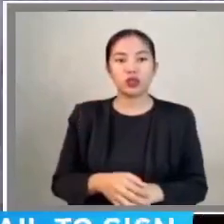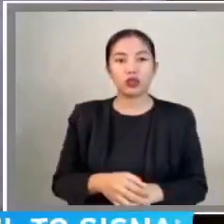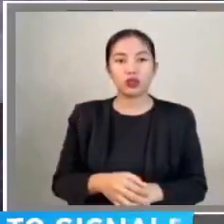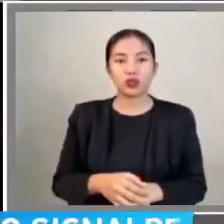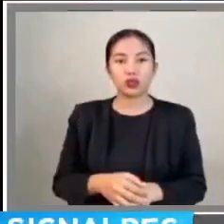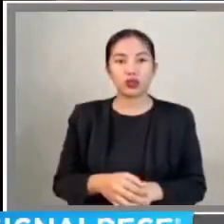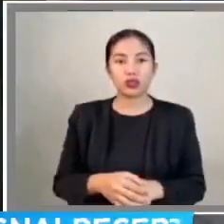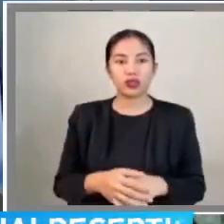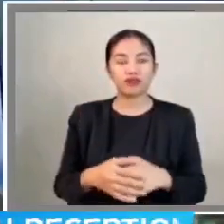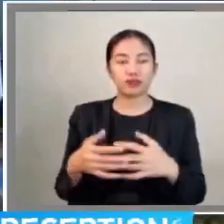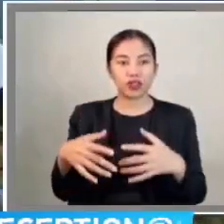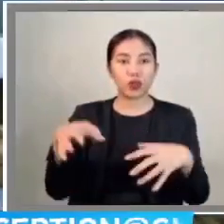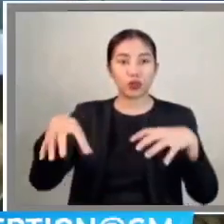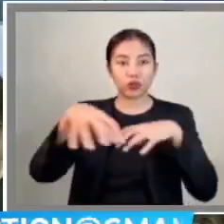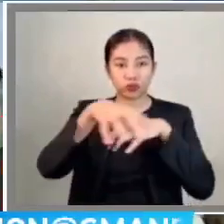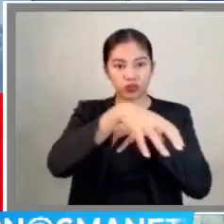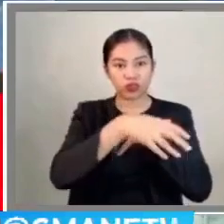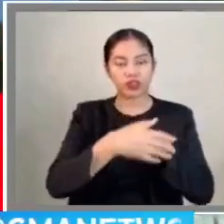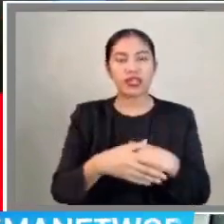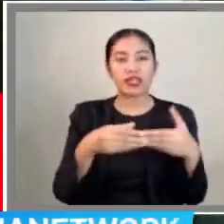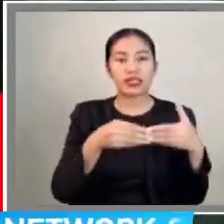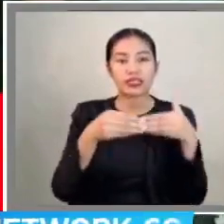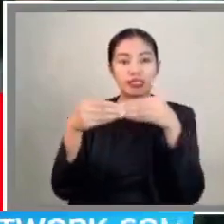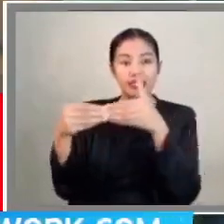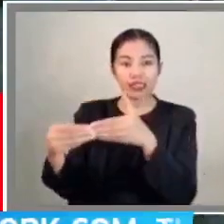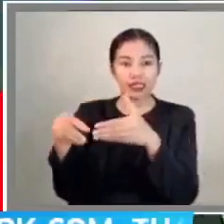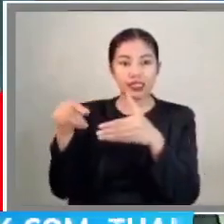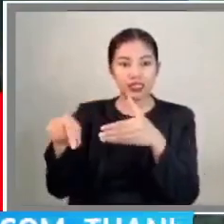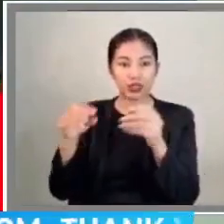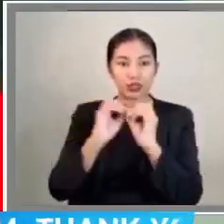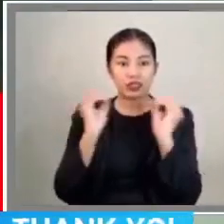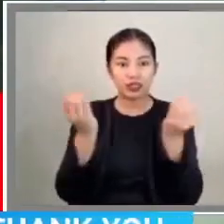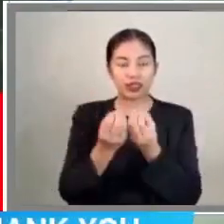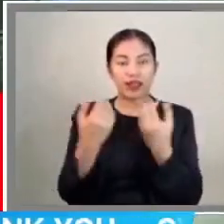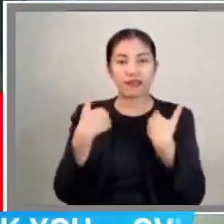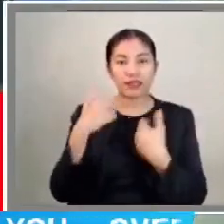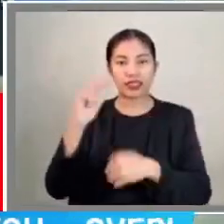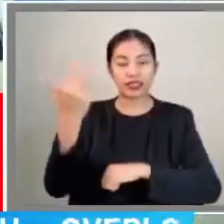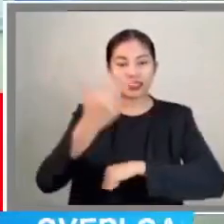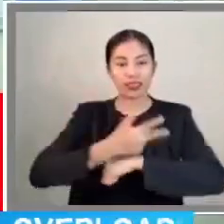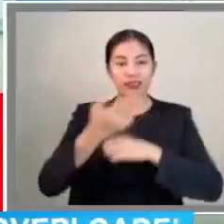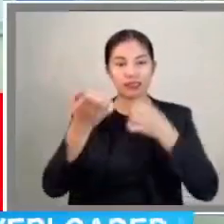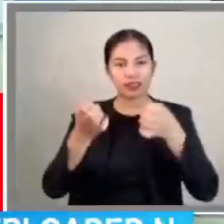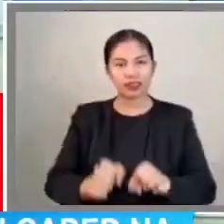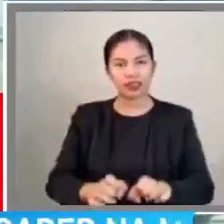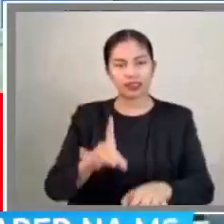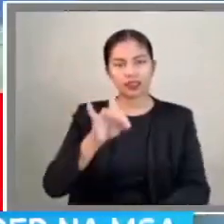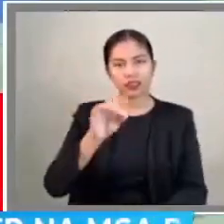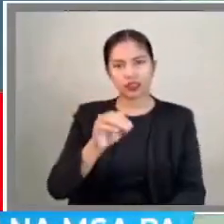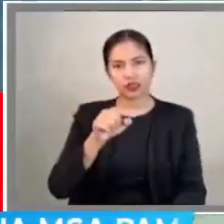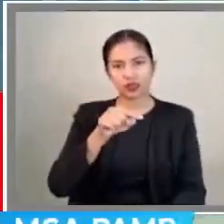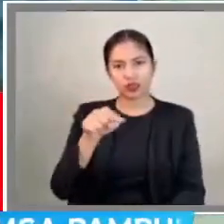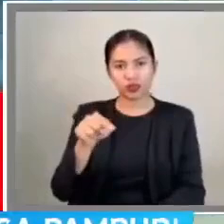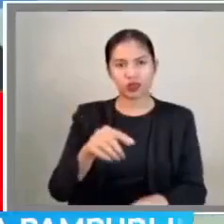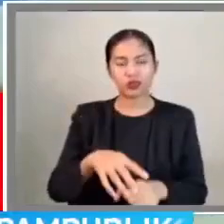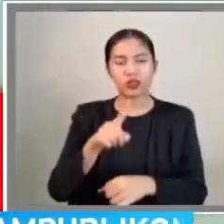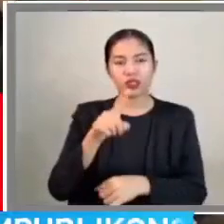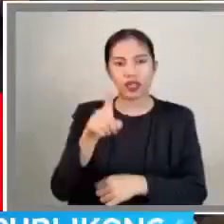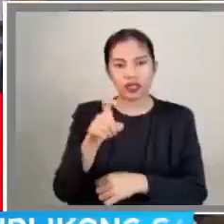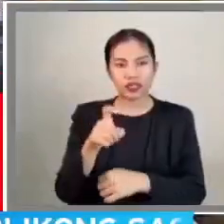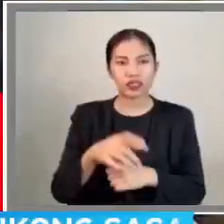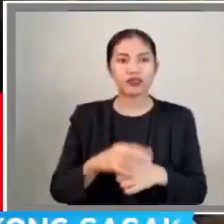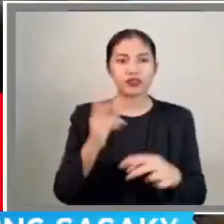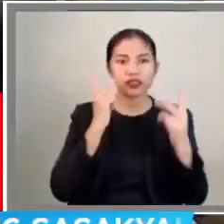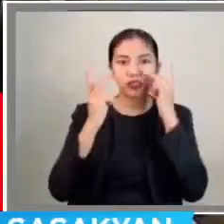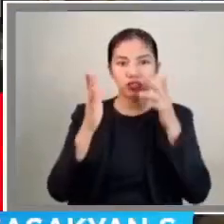Agencies Association Incorporated. Sa tatlong araw na event, nasa 80 to 100,000 na foot traffic ang inaasahan dito sa SMX Convention Center